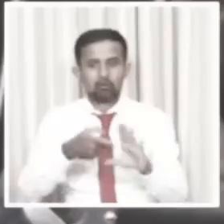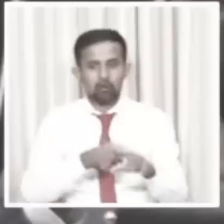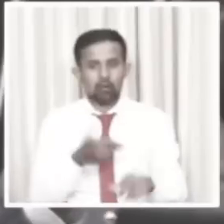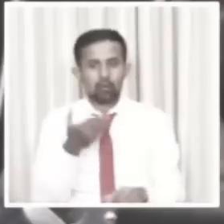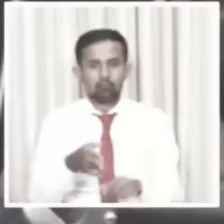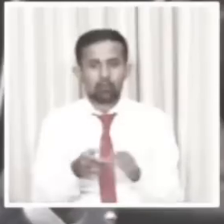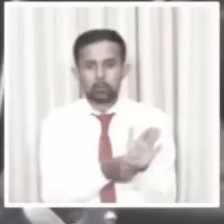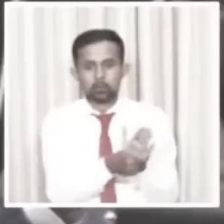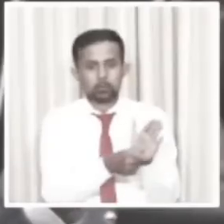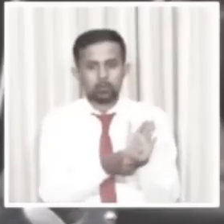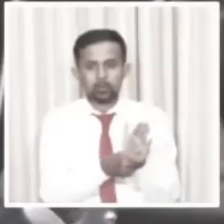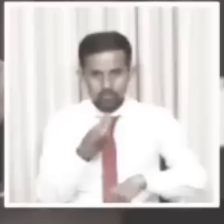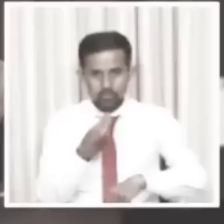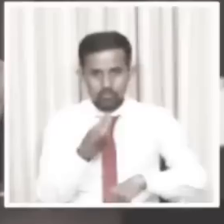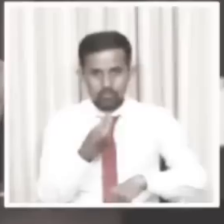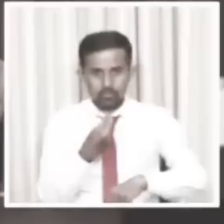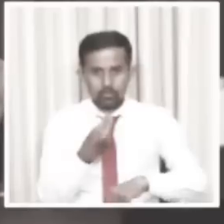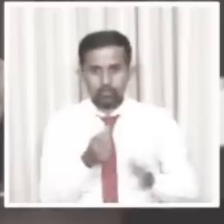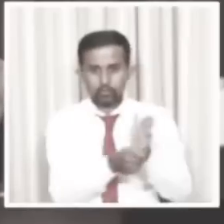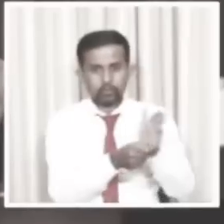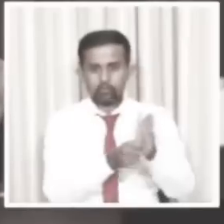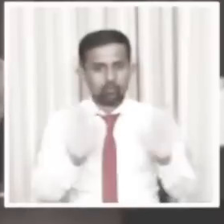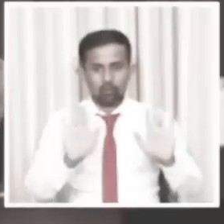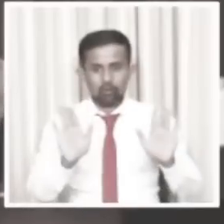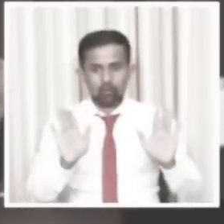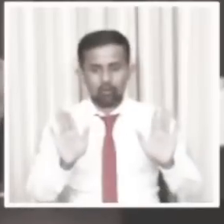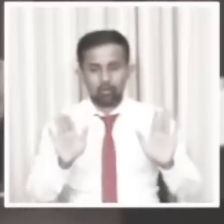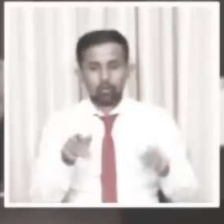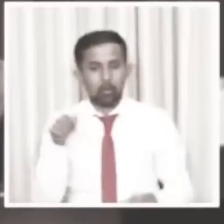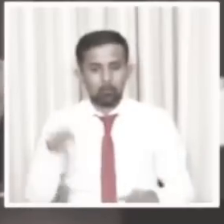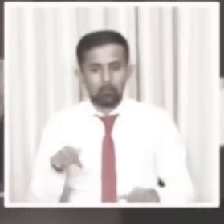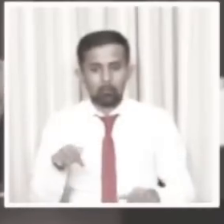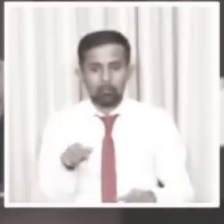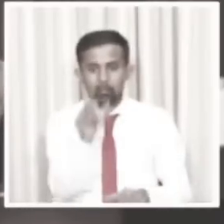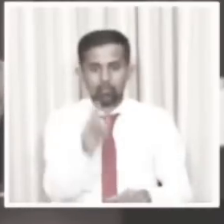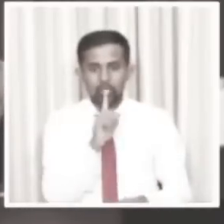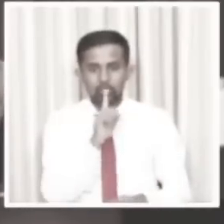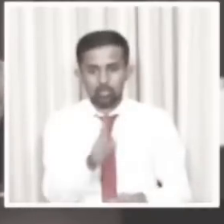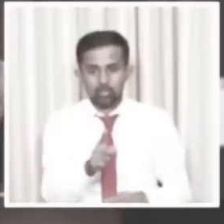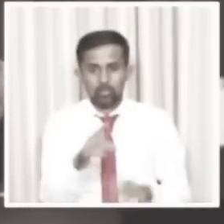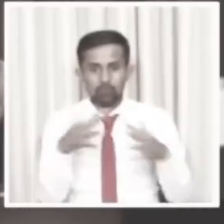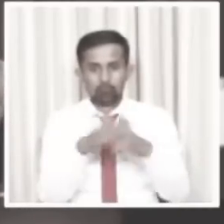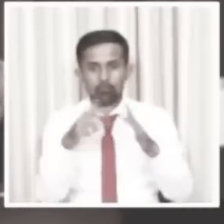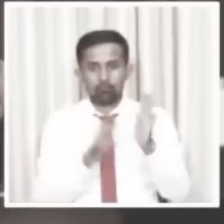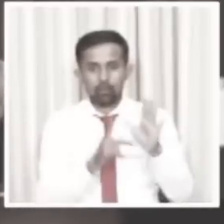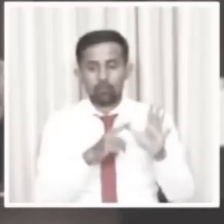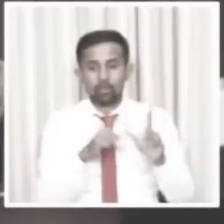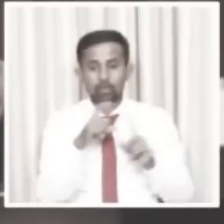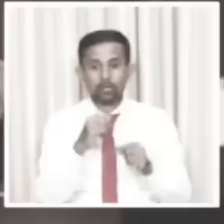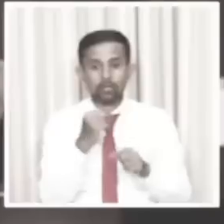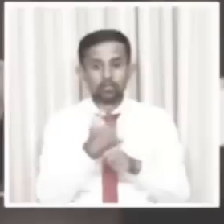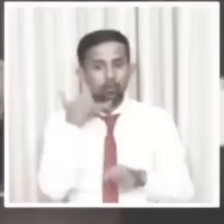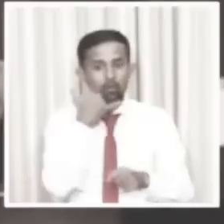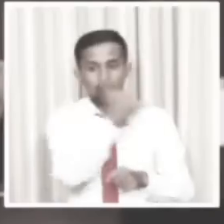mewa chandikan karanna ida denna puluwan kamak na chandikan kare na metana kawuruth metana ayilla man obathumata kiyannam Vimal Veerawansa geilla DIG de phone ekak